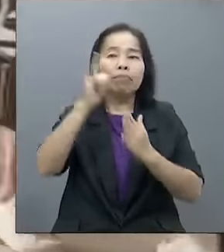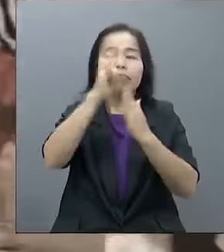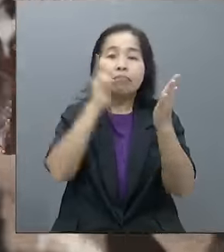ตรีไปทานมื้อเย็นแล้วก็จะไปปฏิบัติภารกิจตรวจราชการต่อที่จังหวัดลำพูนสำหรับนายทักษิณในวันนี้ครับ